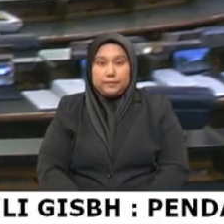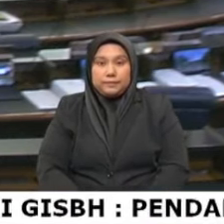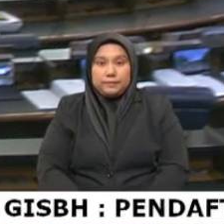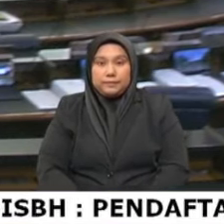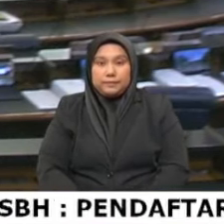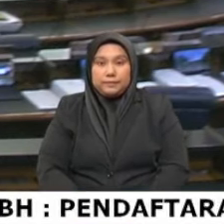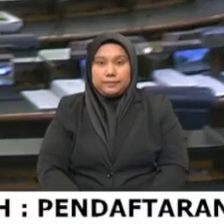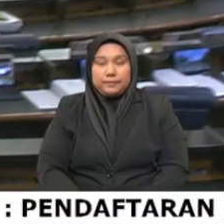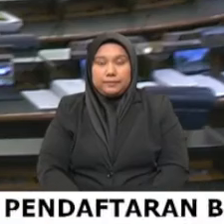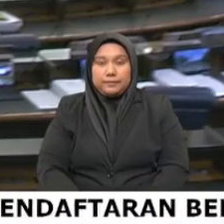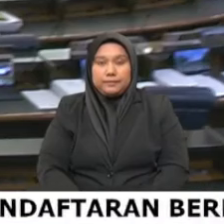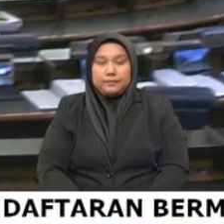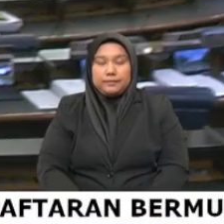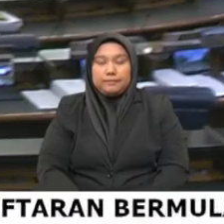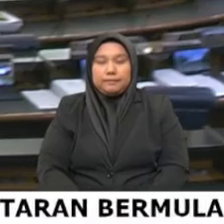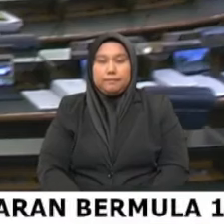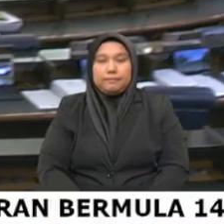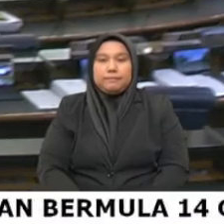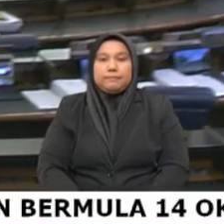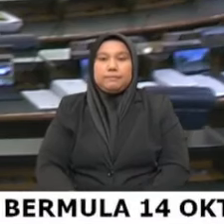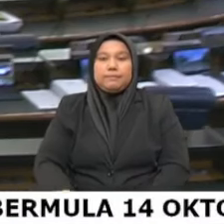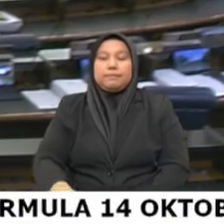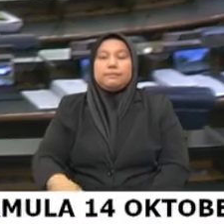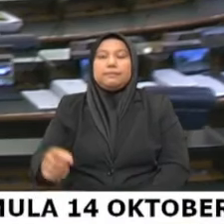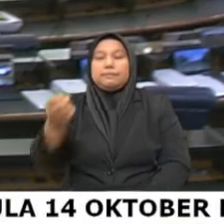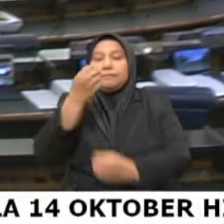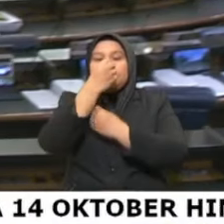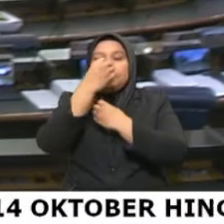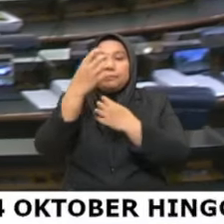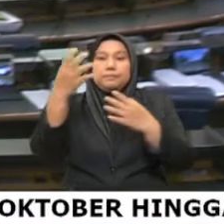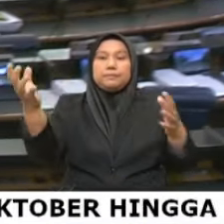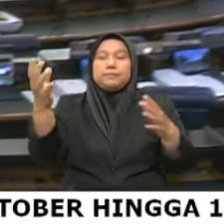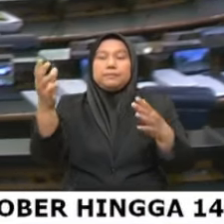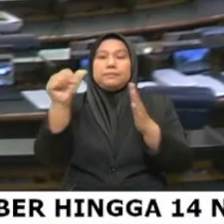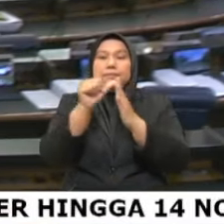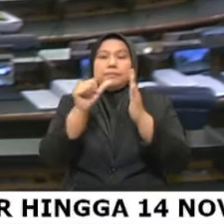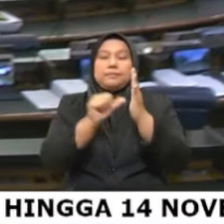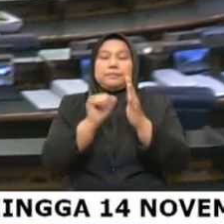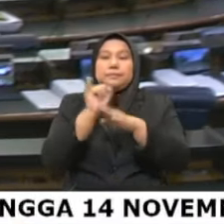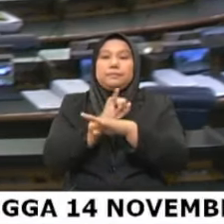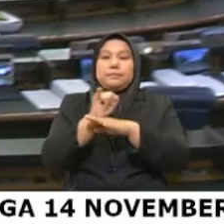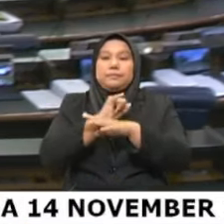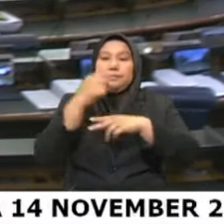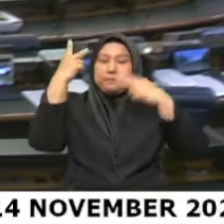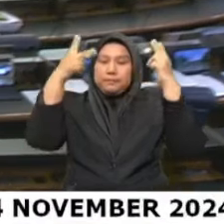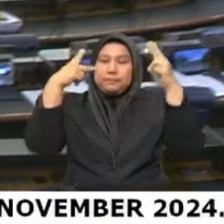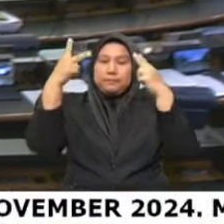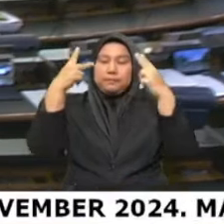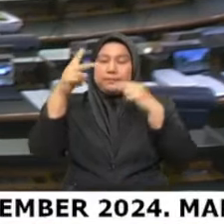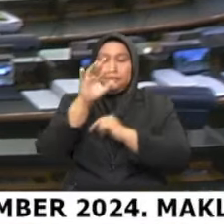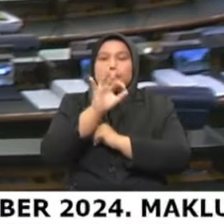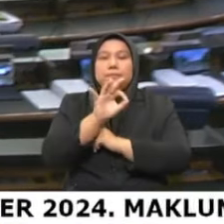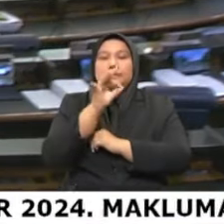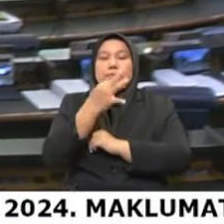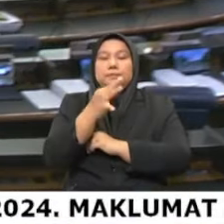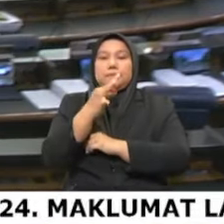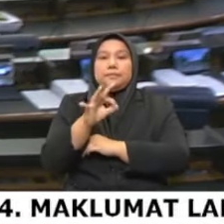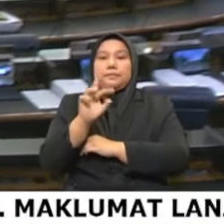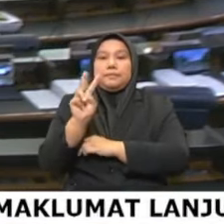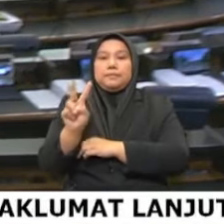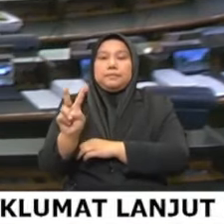Puan Yang Dipertua, dimaklumkan bahawa kerangka Akta Industri Pelancongan 1992, Akta 482